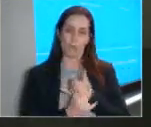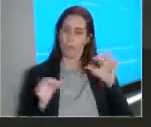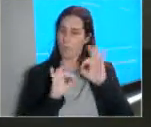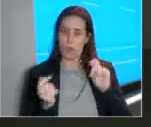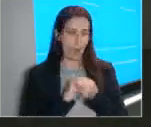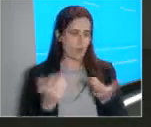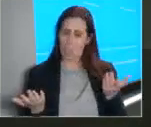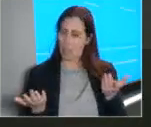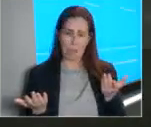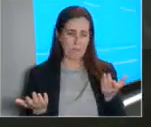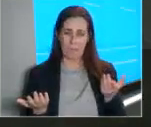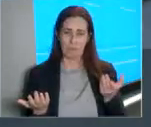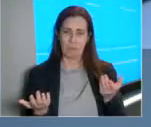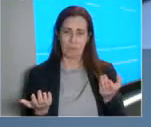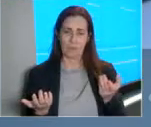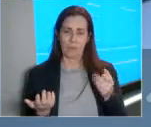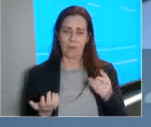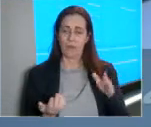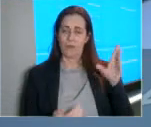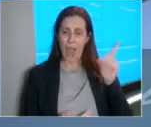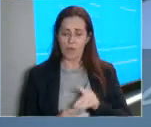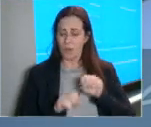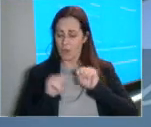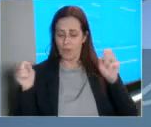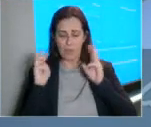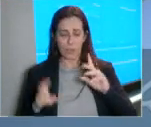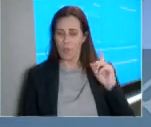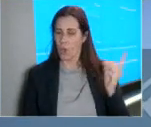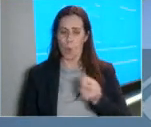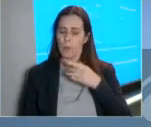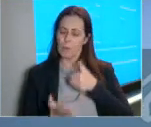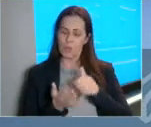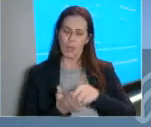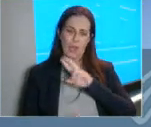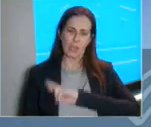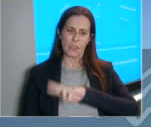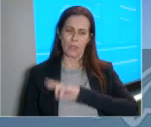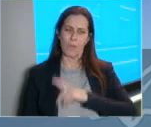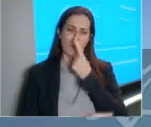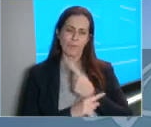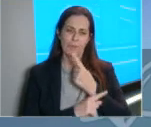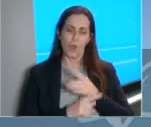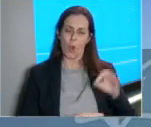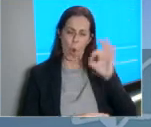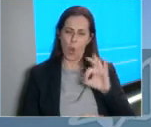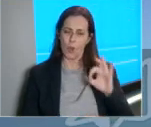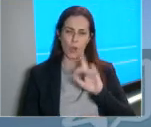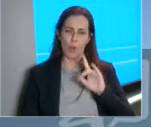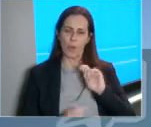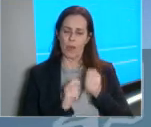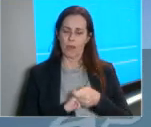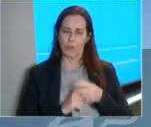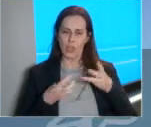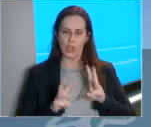דבר לא השתנה, ואזור הדרום, אשקלון וסדרות וכל התושבים כאן ימשיכו לחטוף אש, כל עוד מדינת ישראל לא תחליף